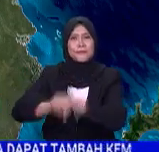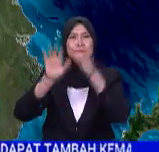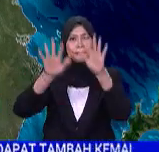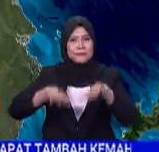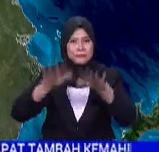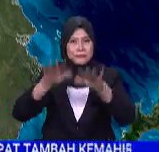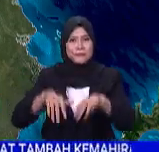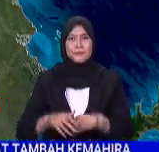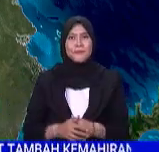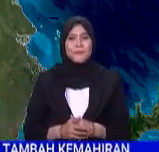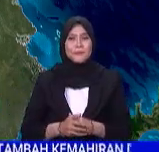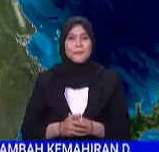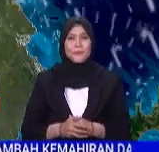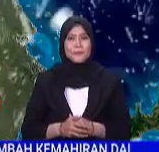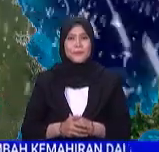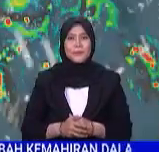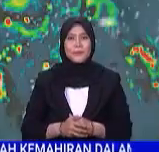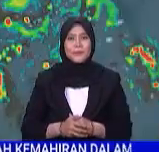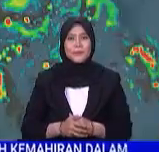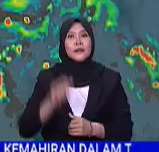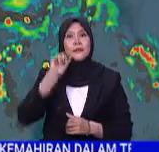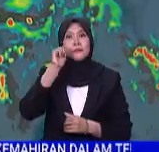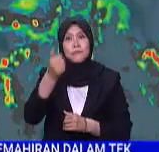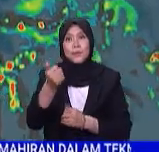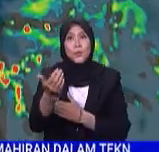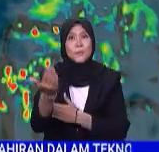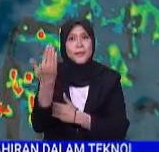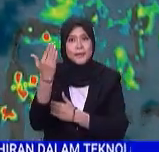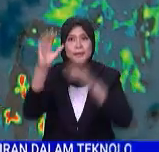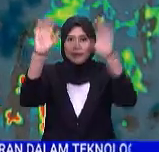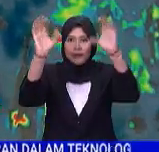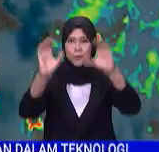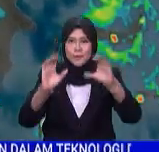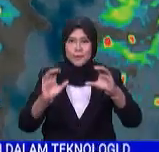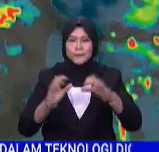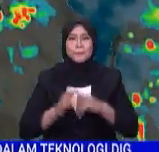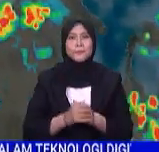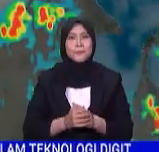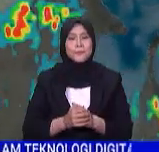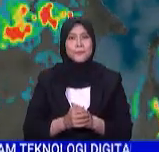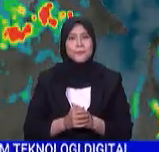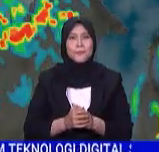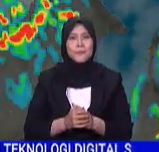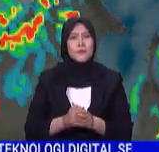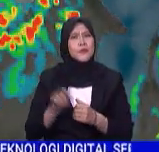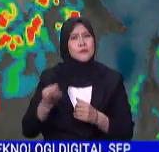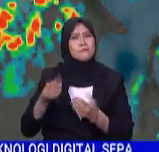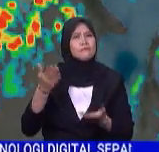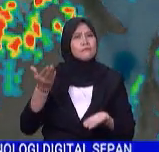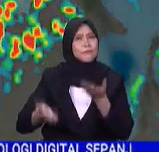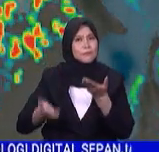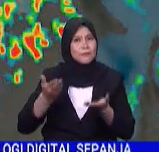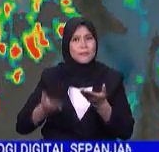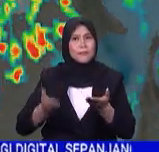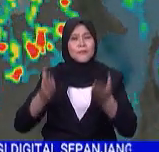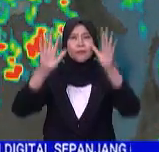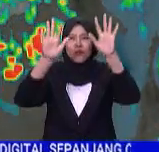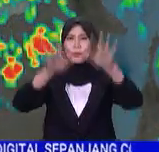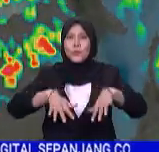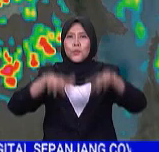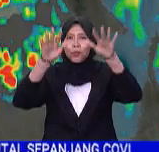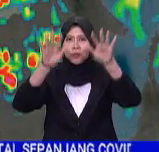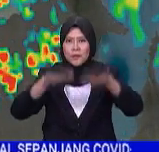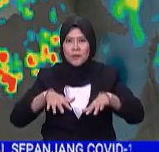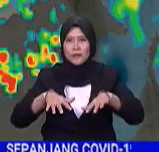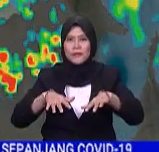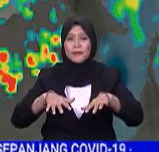nanti. Baik, untuk keadaan cuaca pada pagi esok pula, Jabatan Meteorologi Malaysia menjangkakan keadaan cuaca lembap